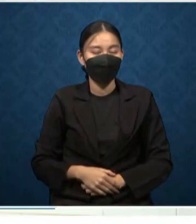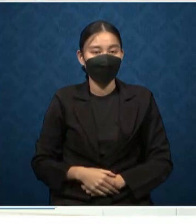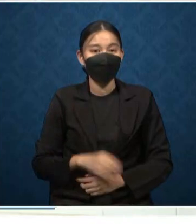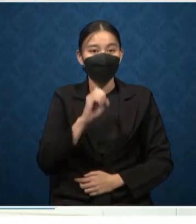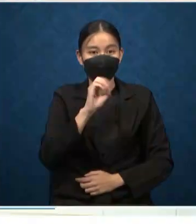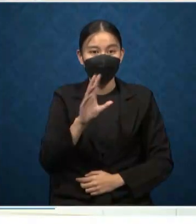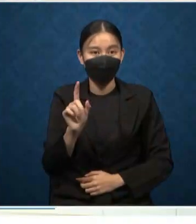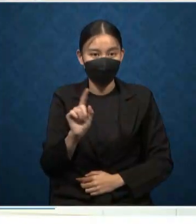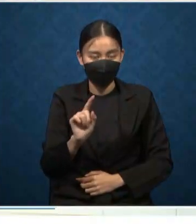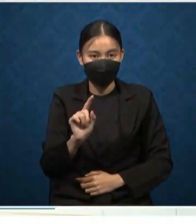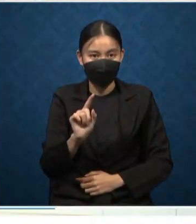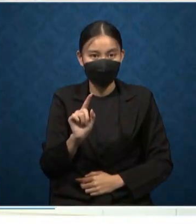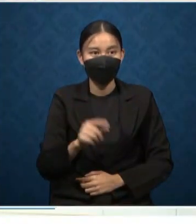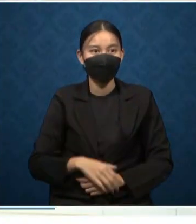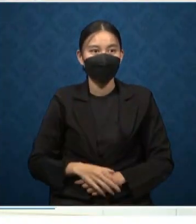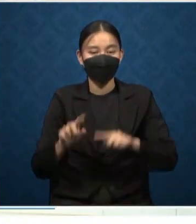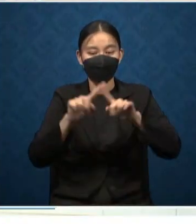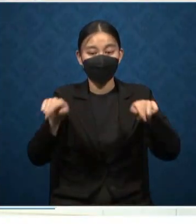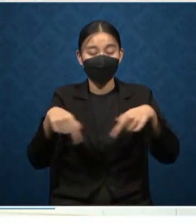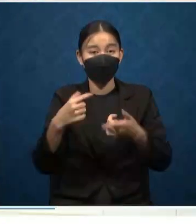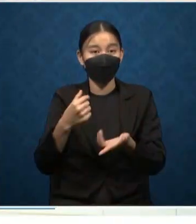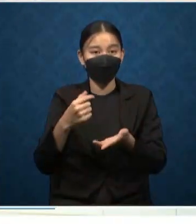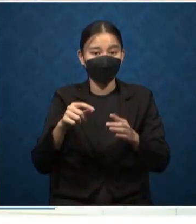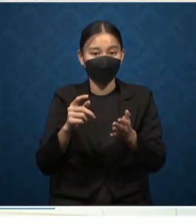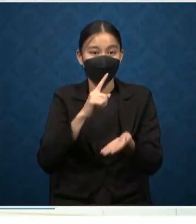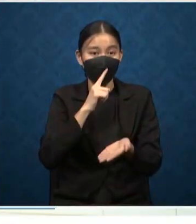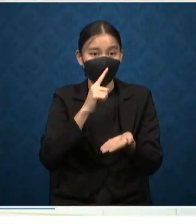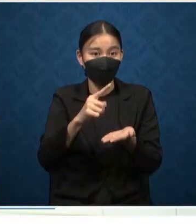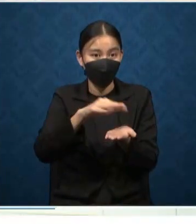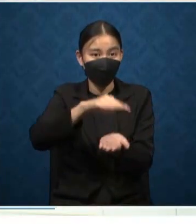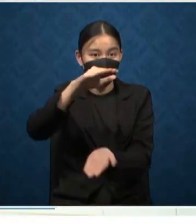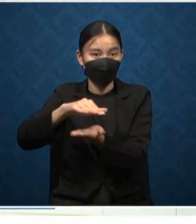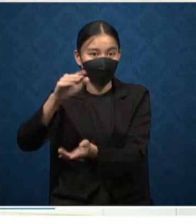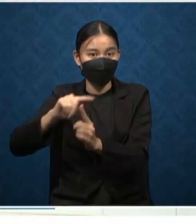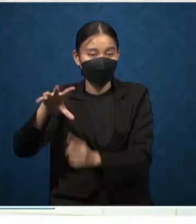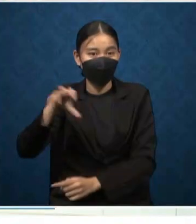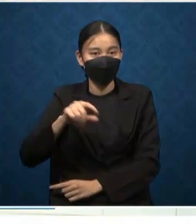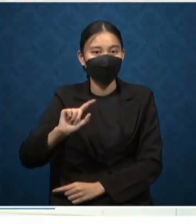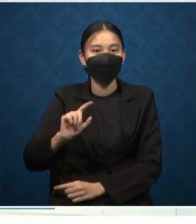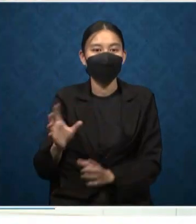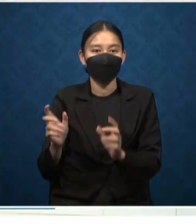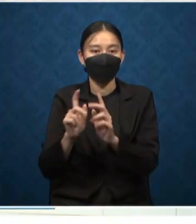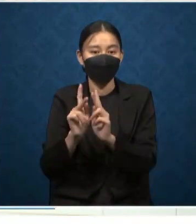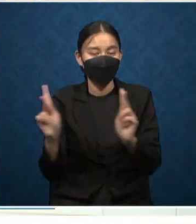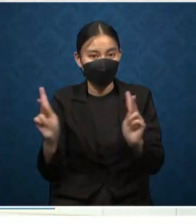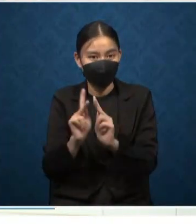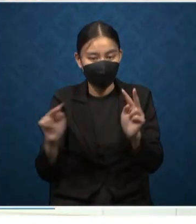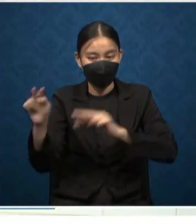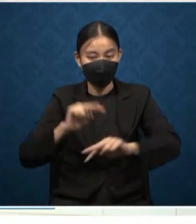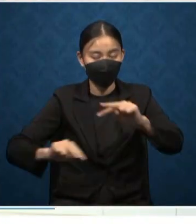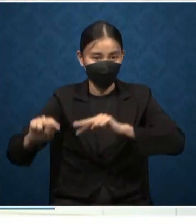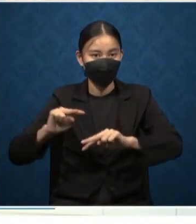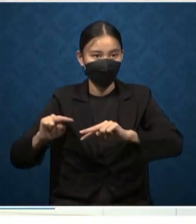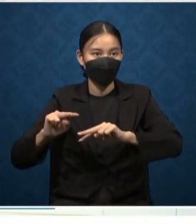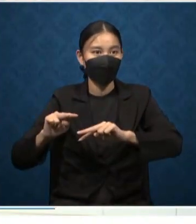ว่ากอบการใจสำนวนนี้ อิงมาจากระเบีบคณะกรรการณธุกรมว่ด้วยการรับเรื่องการตรวสอบ ท